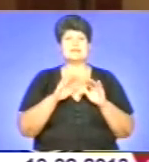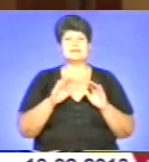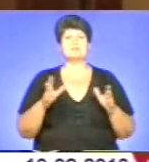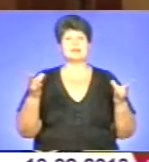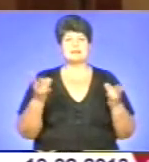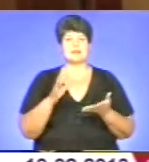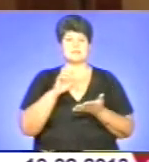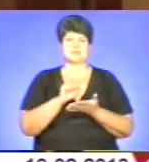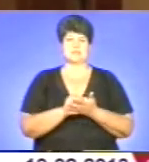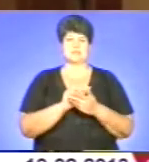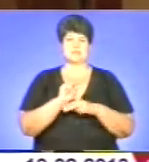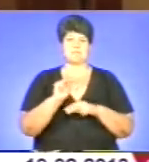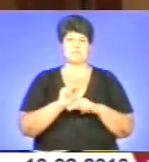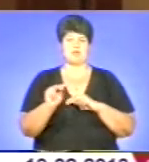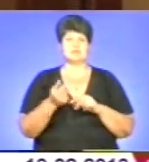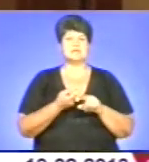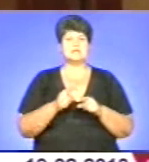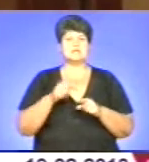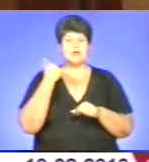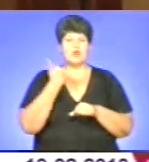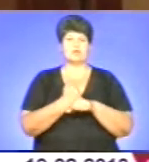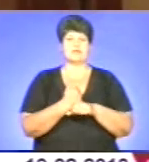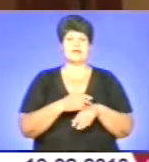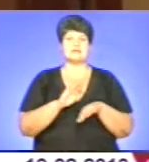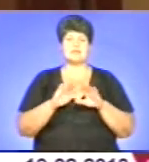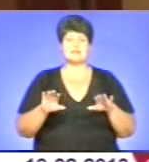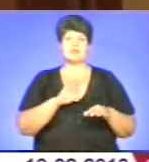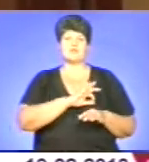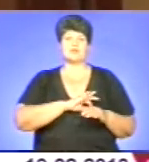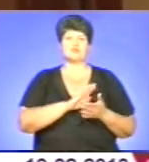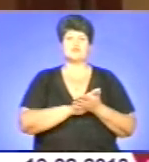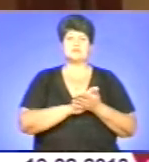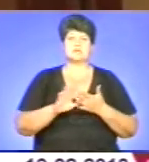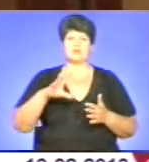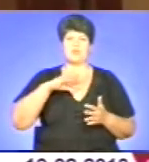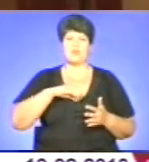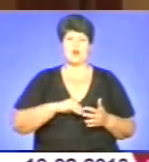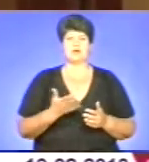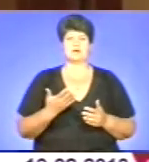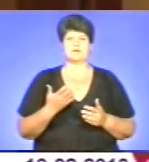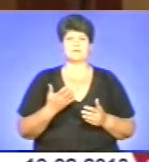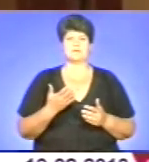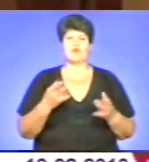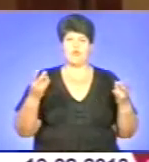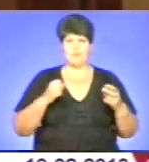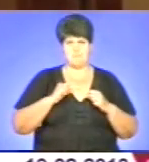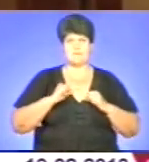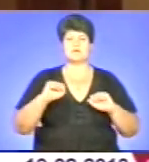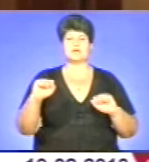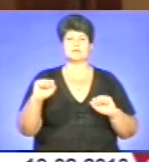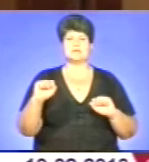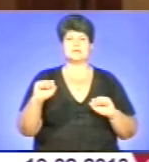займатися Це це саме головне дітей виховати в чистоті в моралі в духовності в патріотизмі